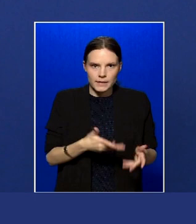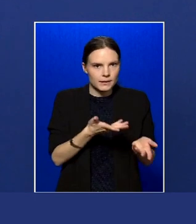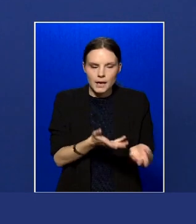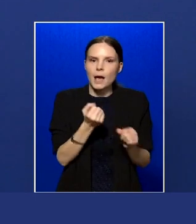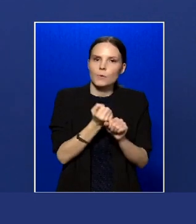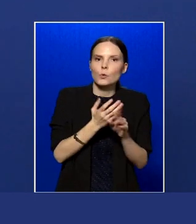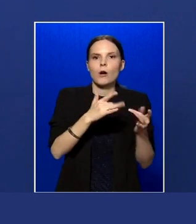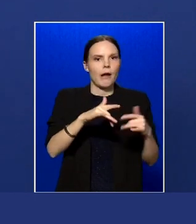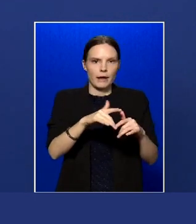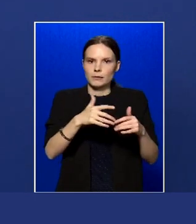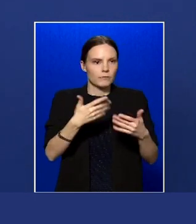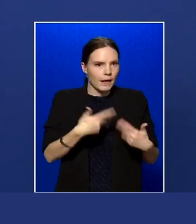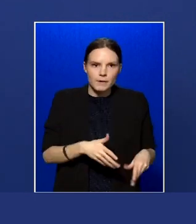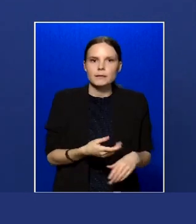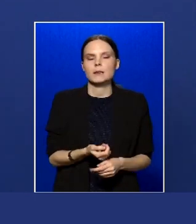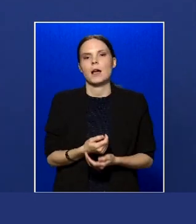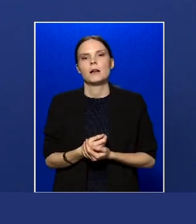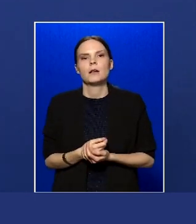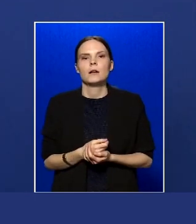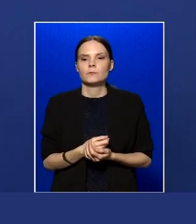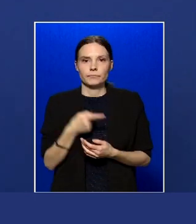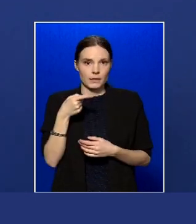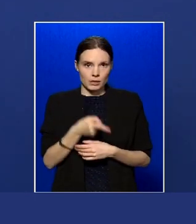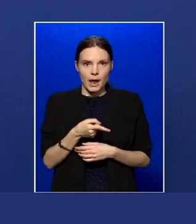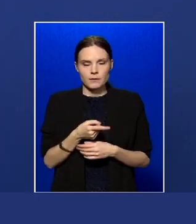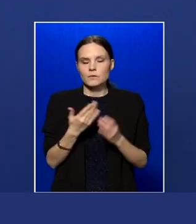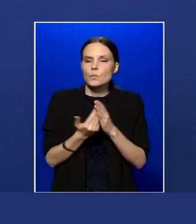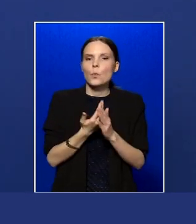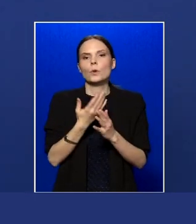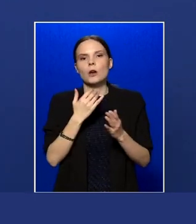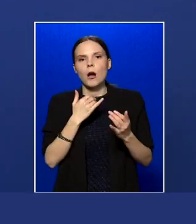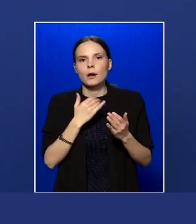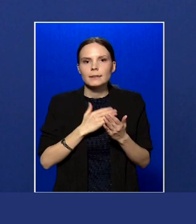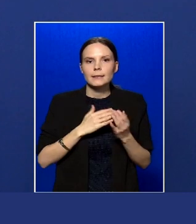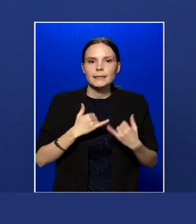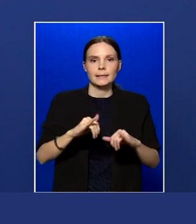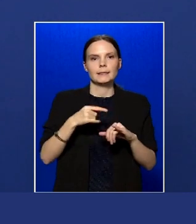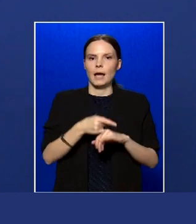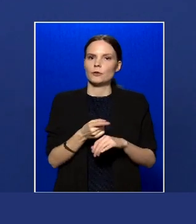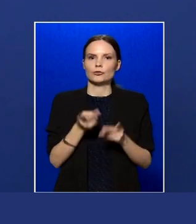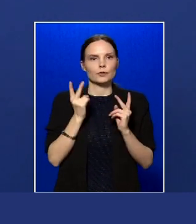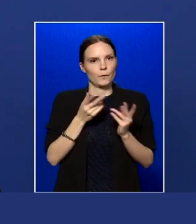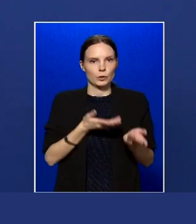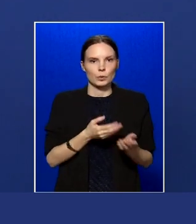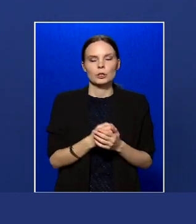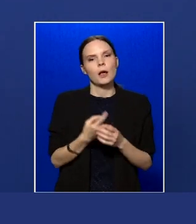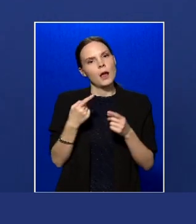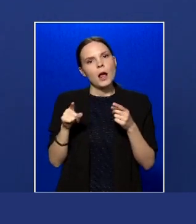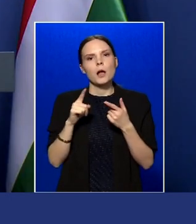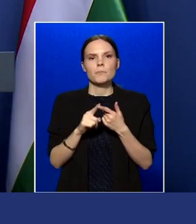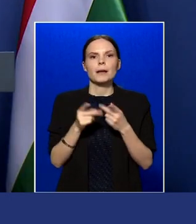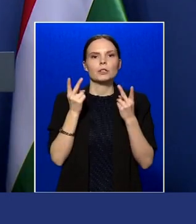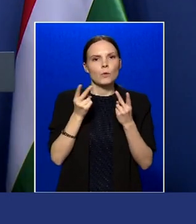a munkahelyüket, a munkaadók pedig nem vesztik el a munkaerőjüket, ami egy újraindításnak abszolút a legfontosabb feltétele. Egy másik nagyon